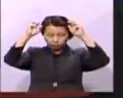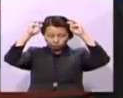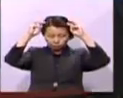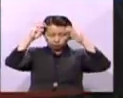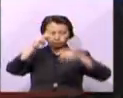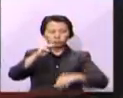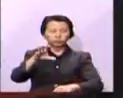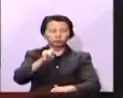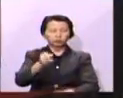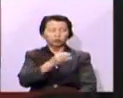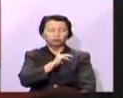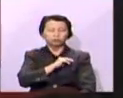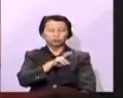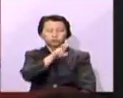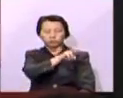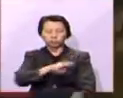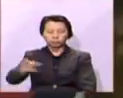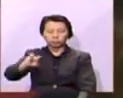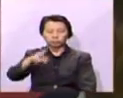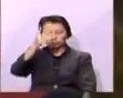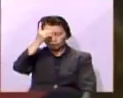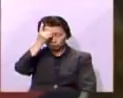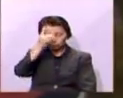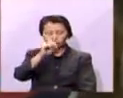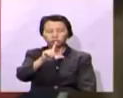juga Menteri Pengangkutan Datuk Seri Liao Tiong Lai.